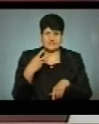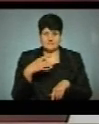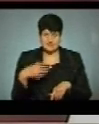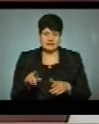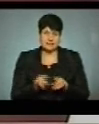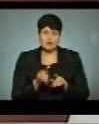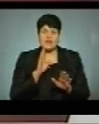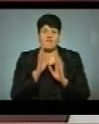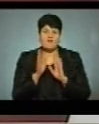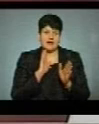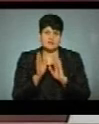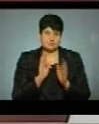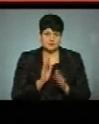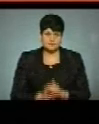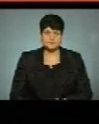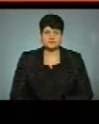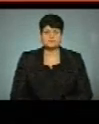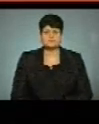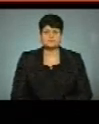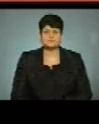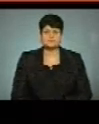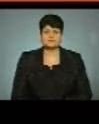на нашій Facebook-сторінці.